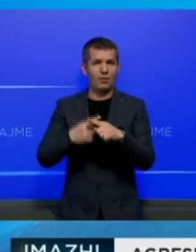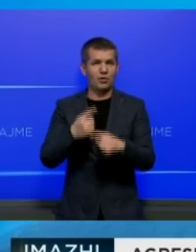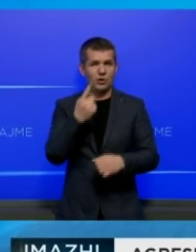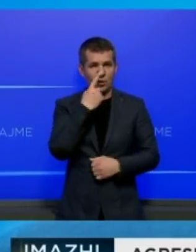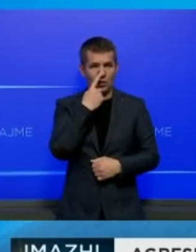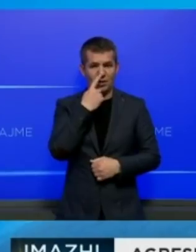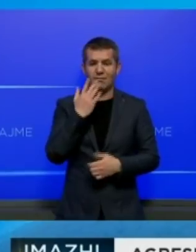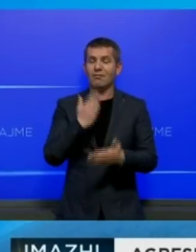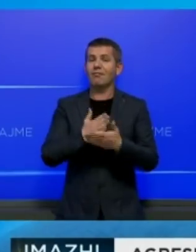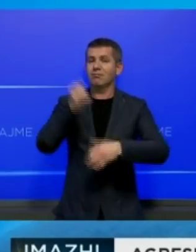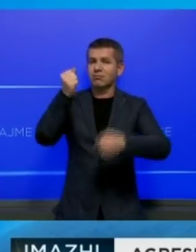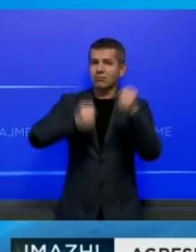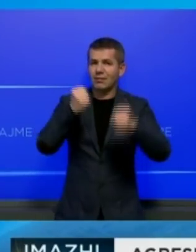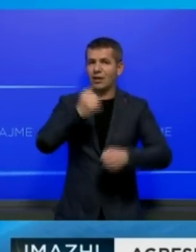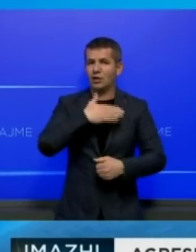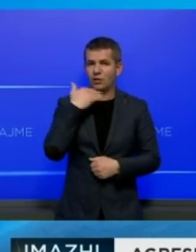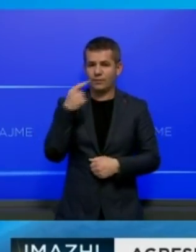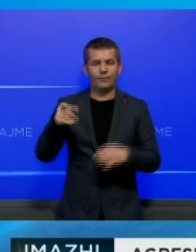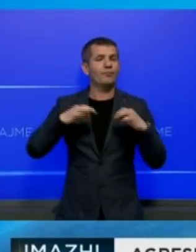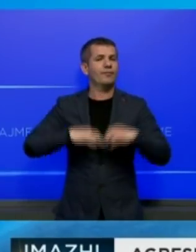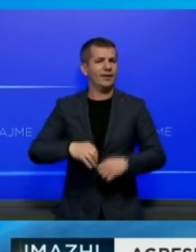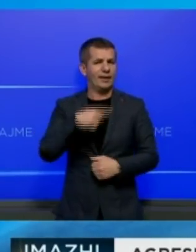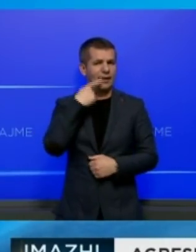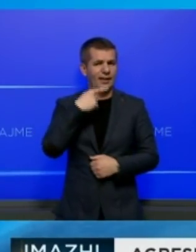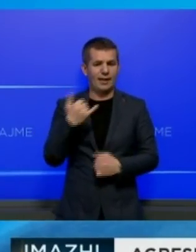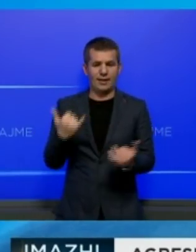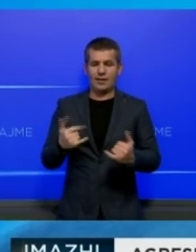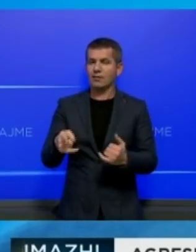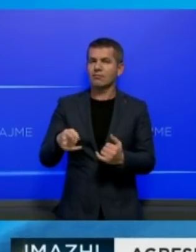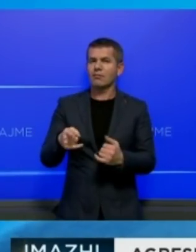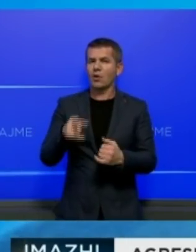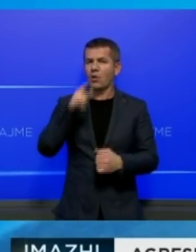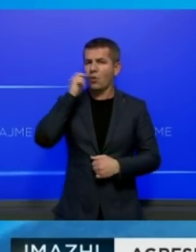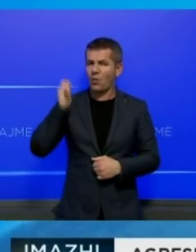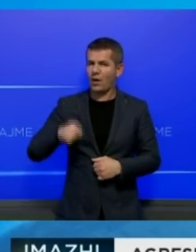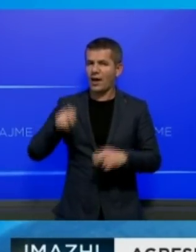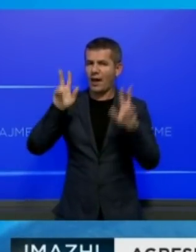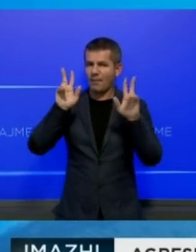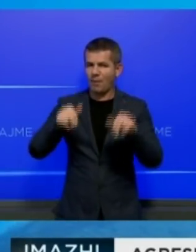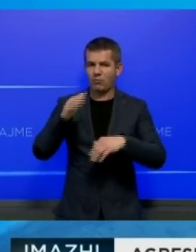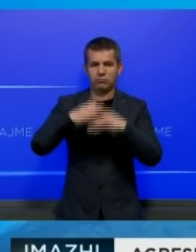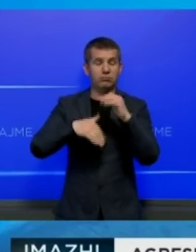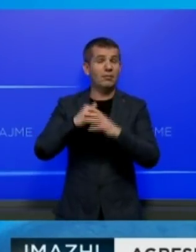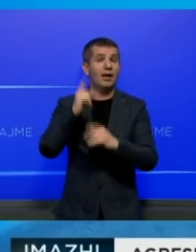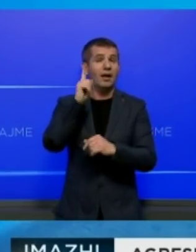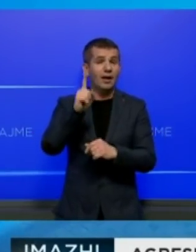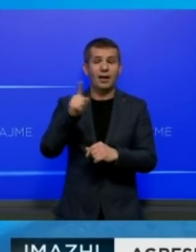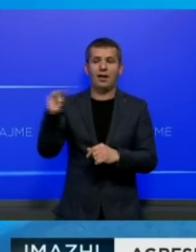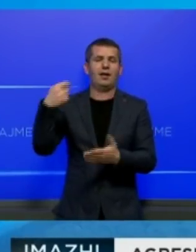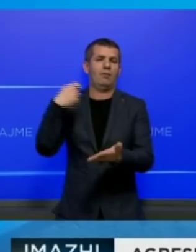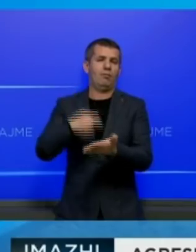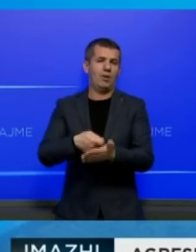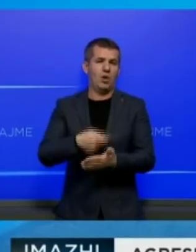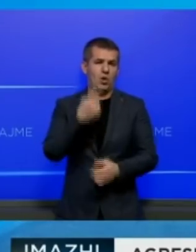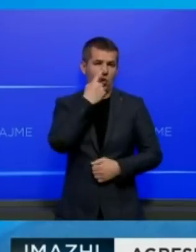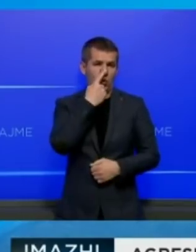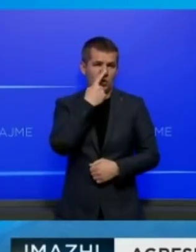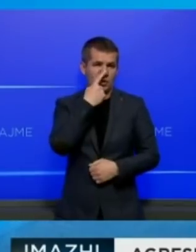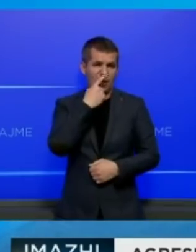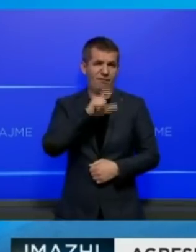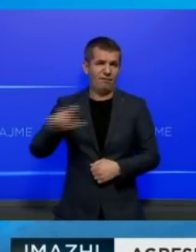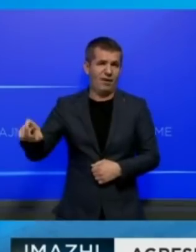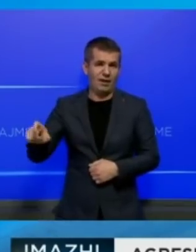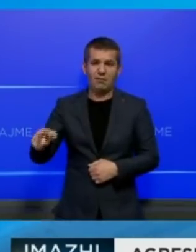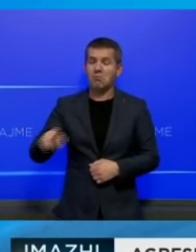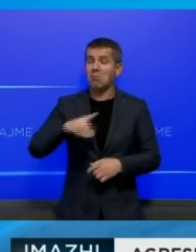të bombardimeve, prezidenti Zelenski u zotua se vendi do të rindërtohet dhe tha se Rusia do të mësoj për dëmshpërblimet. Edhe nëse shkatroni